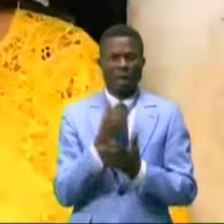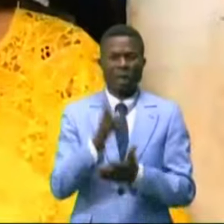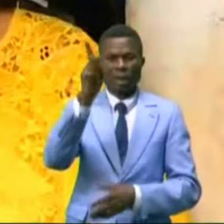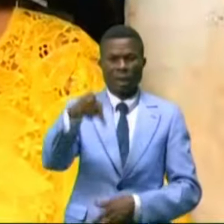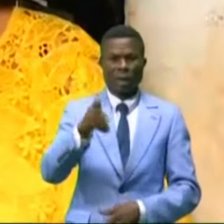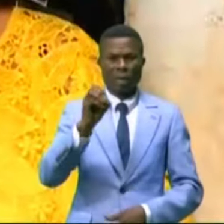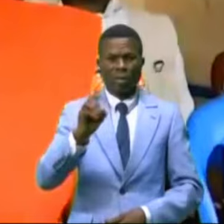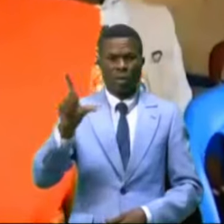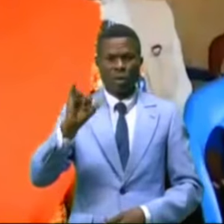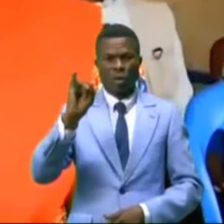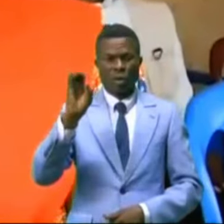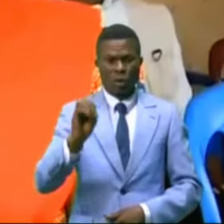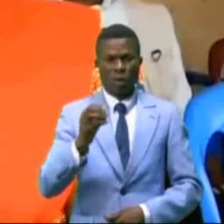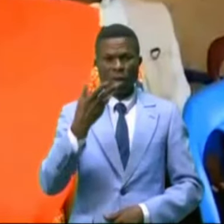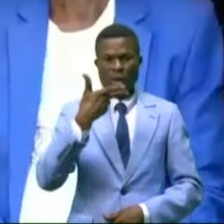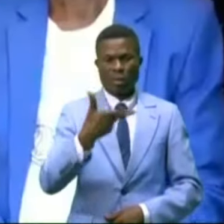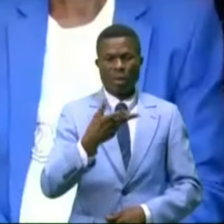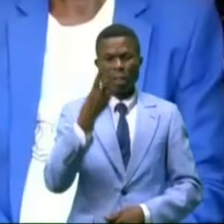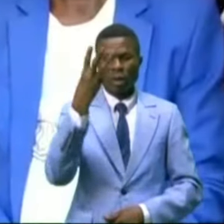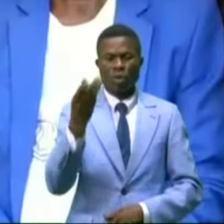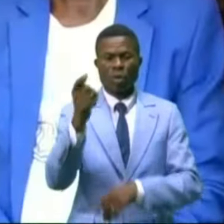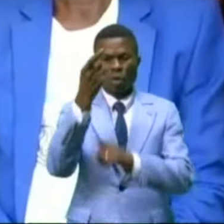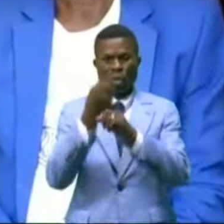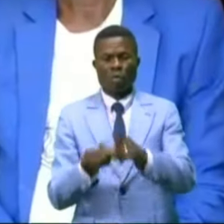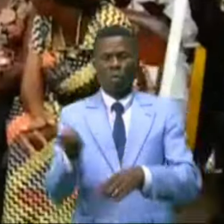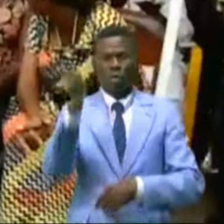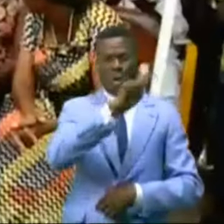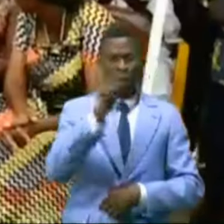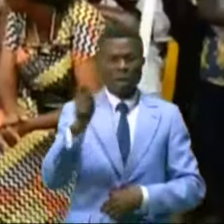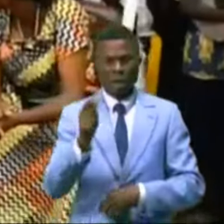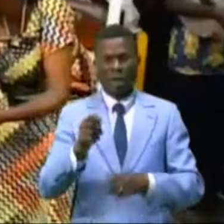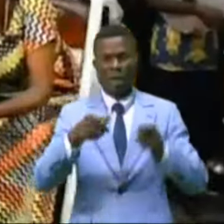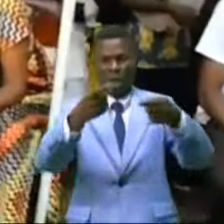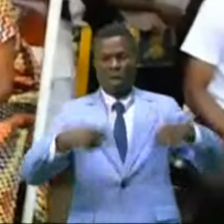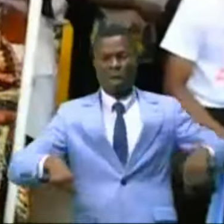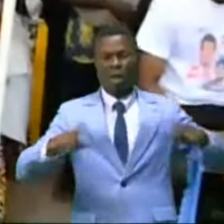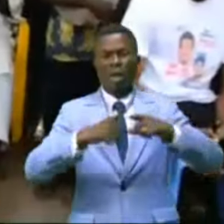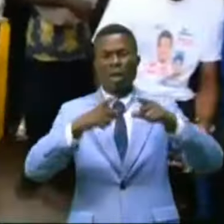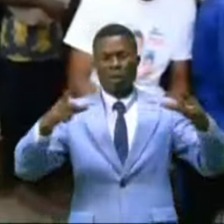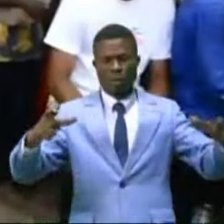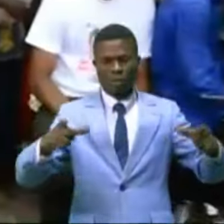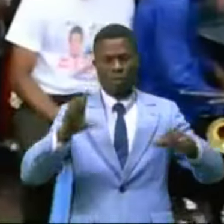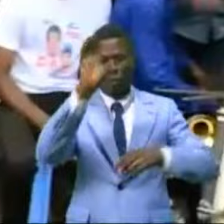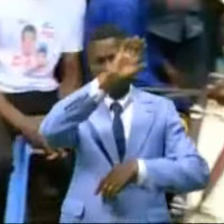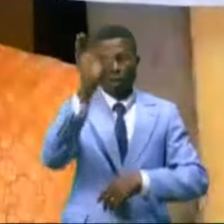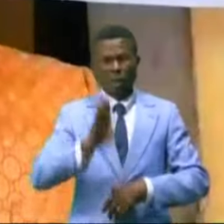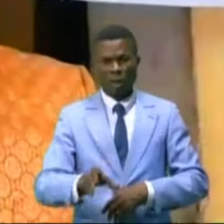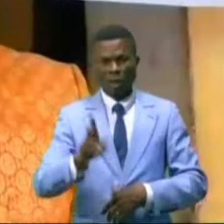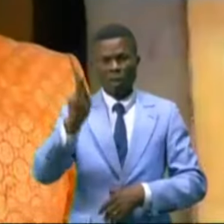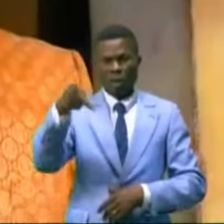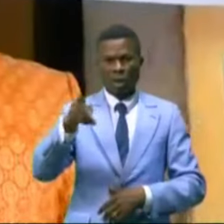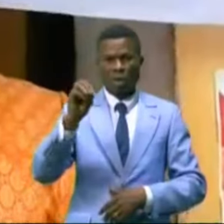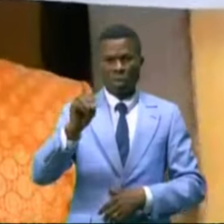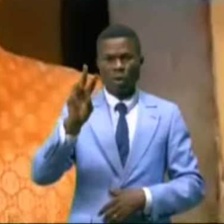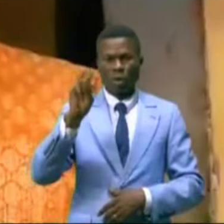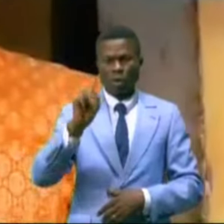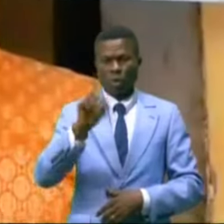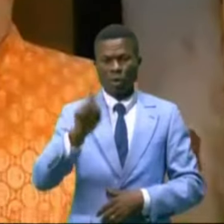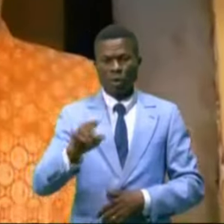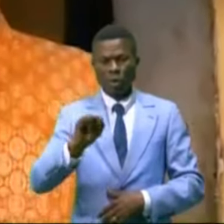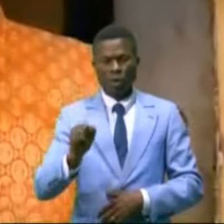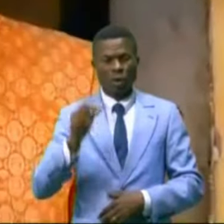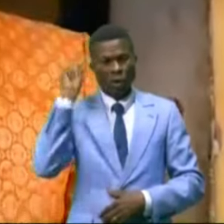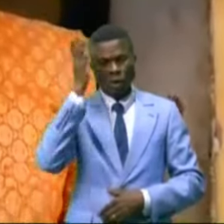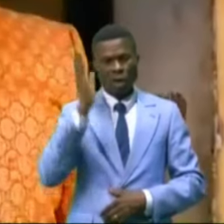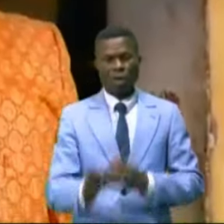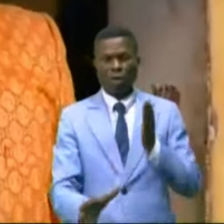phase ce mercredi 3 avril 2024 devant la salle polyvalente ist de la commune de pongonzoli le gouverneur à l'intérim